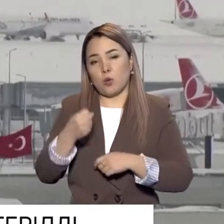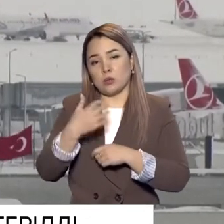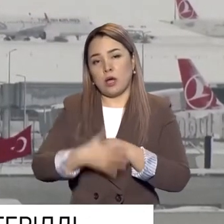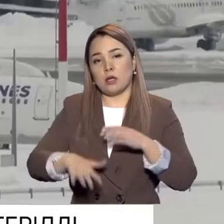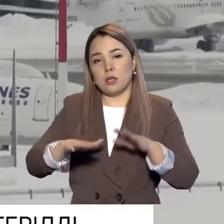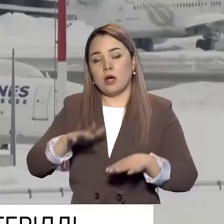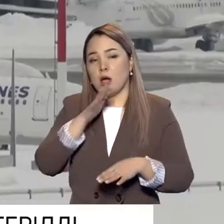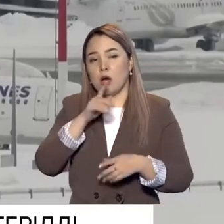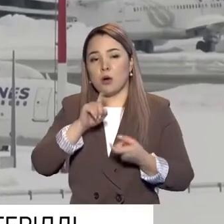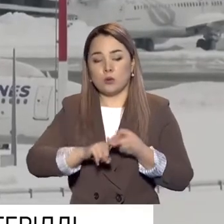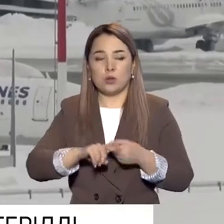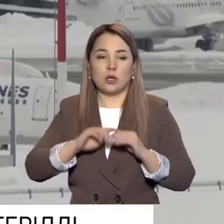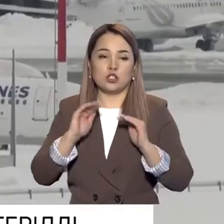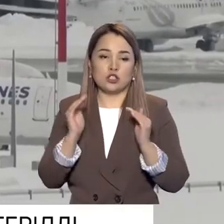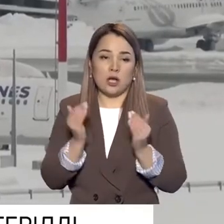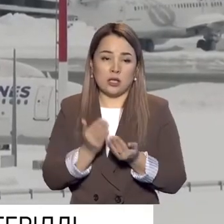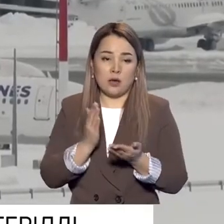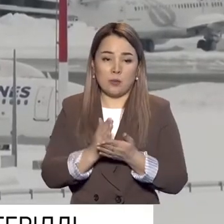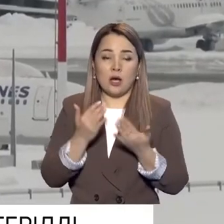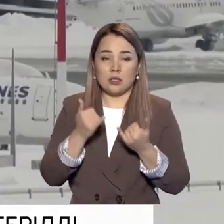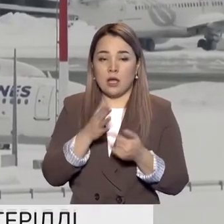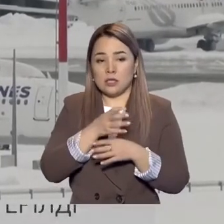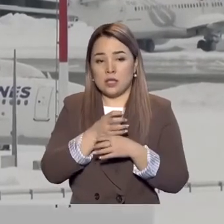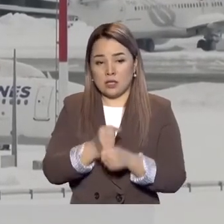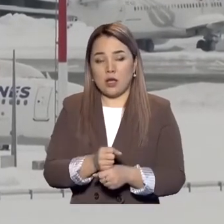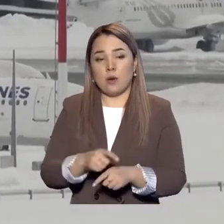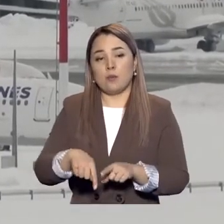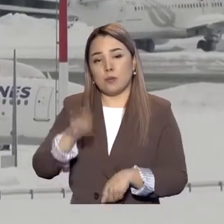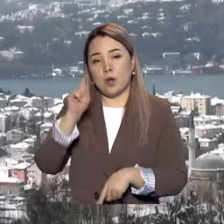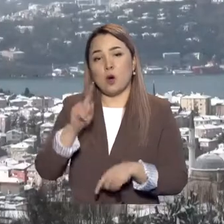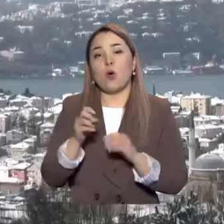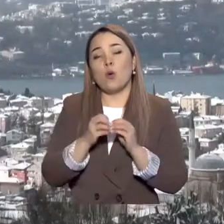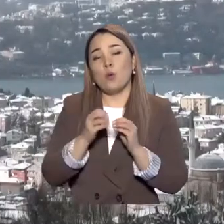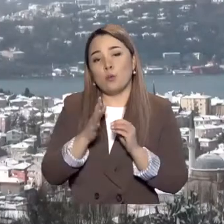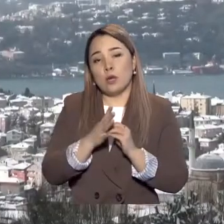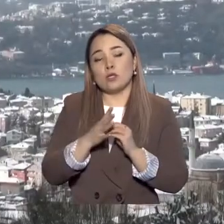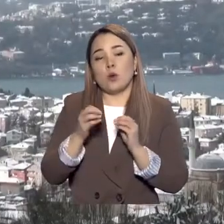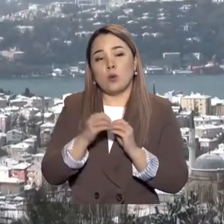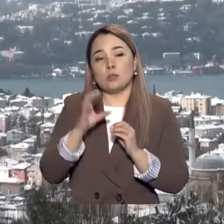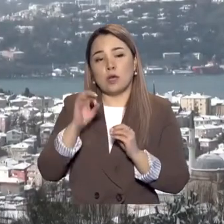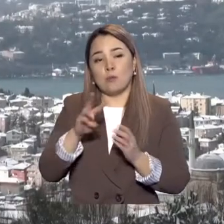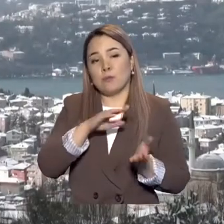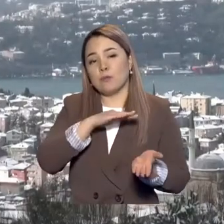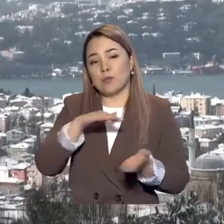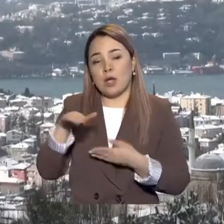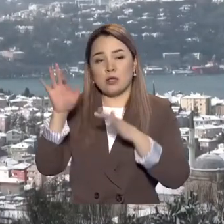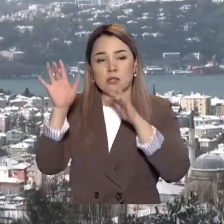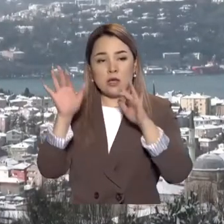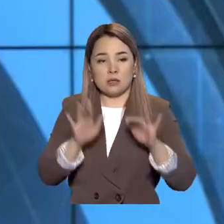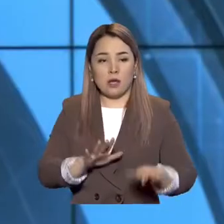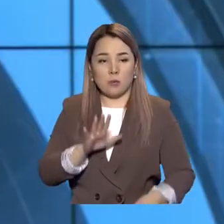жұмыс уақыты қысқартылды. Кейбір деректерге сай биіктігі 10-15 сантиметрдей қар жауған.